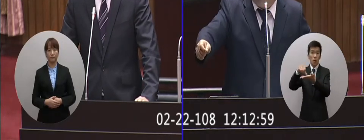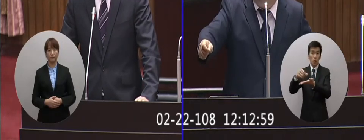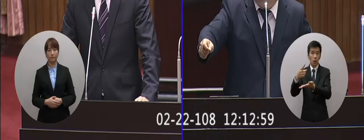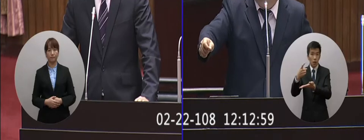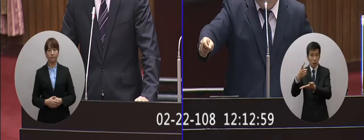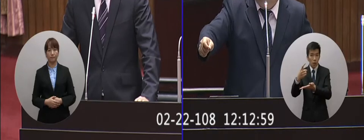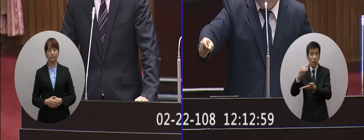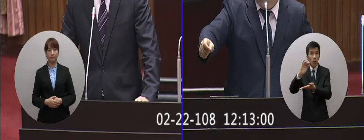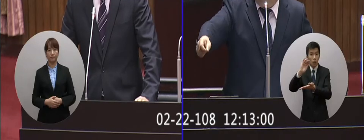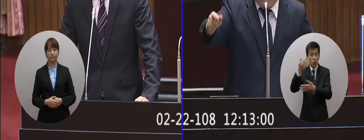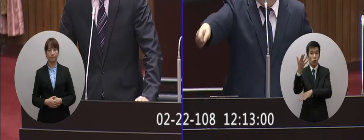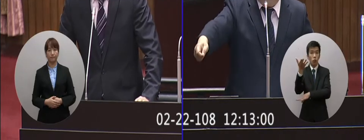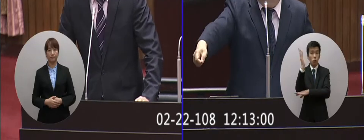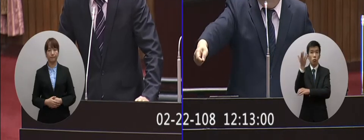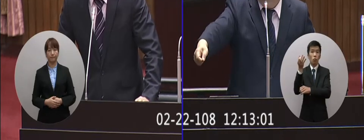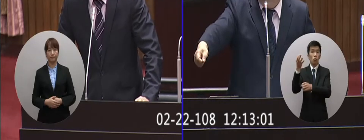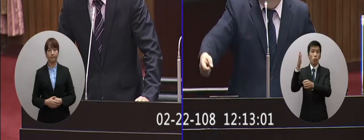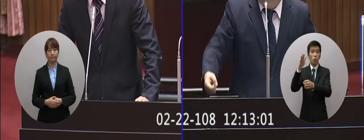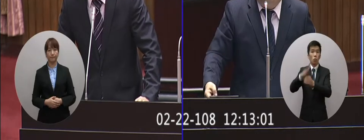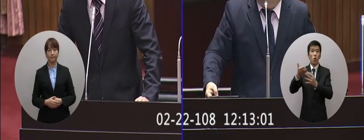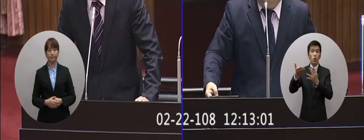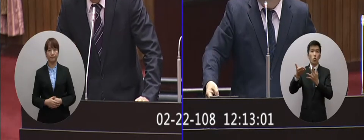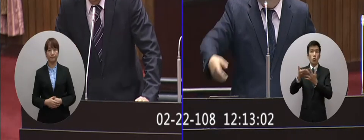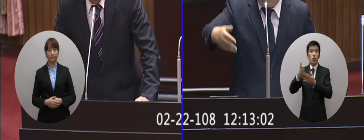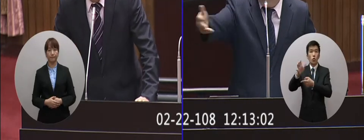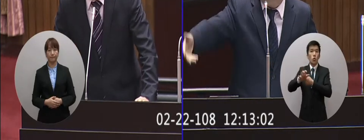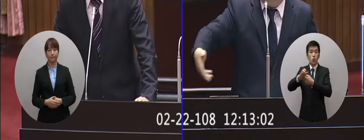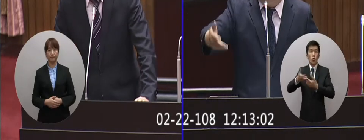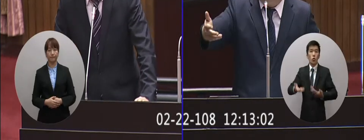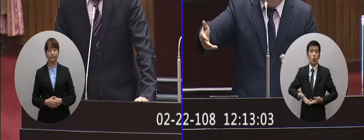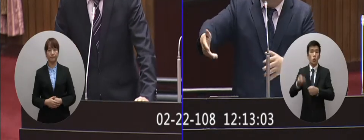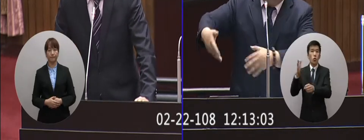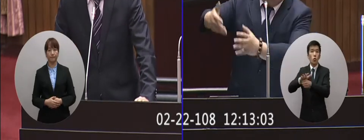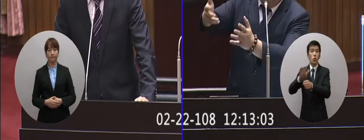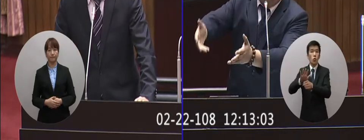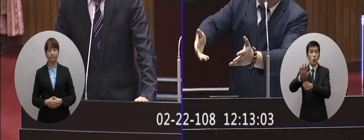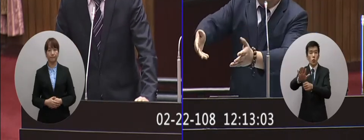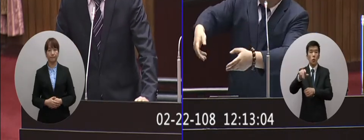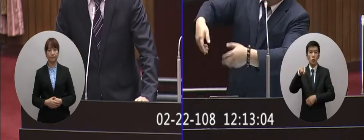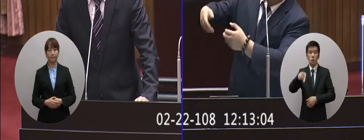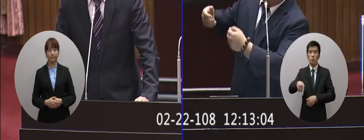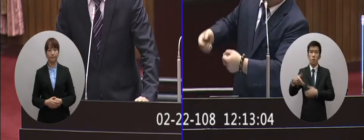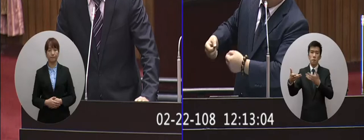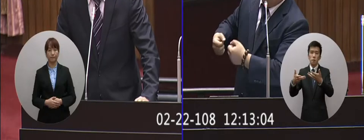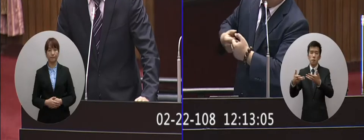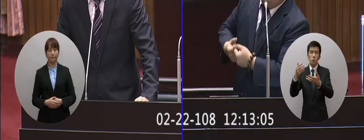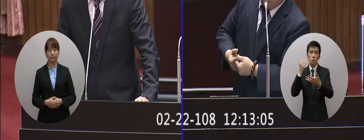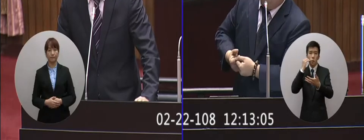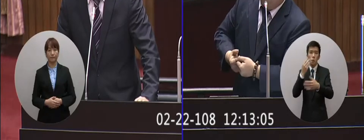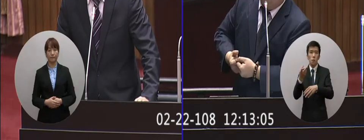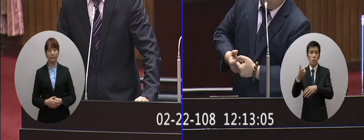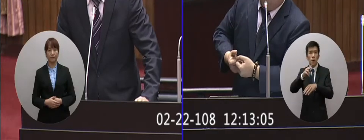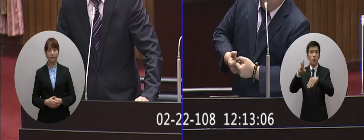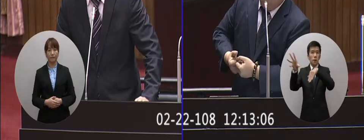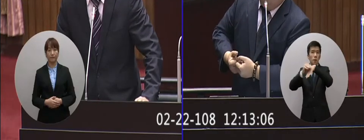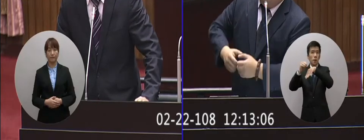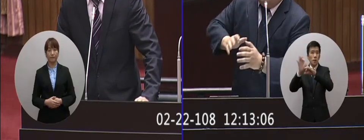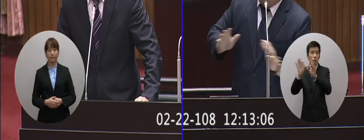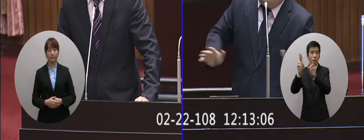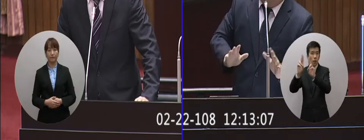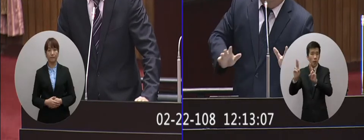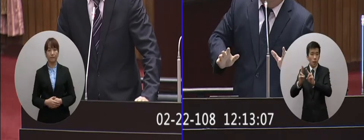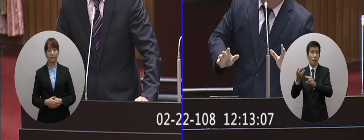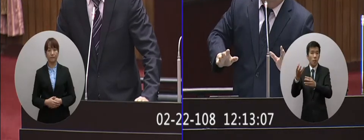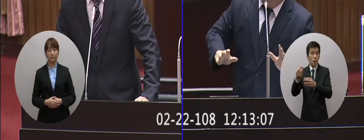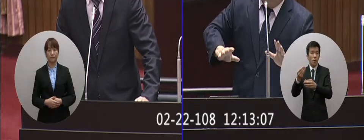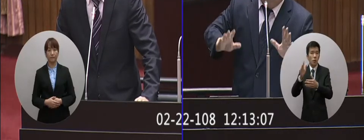领休耕补助，伊嘛是休耕啊，所以我讲这件代志，你无给种太阳能，伊都给政府那样休耕补助。我讲